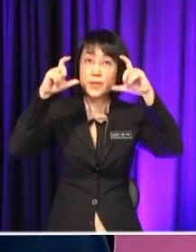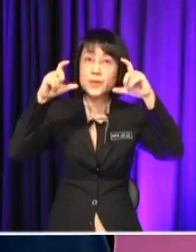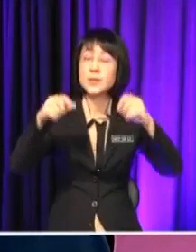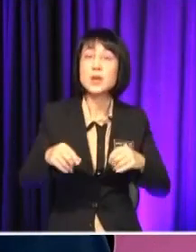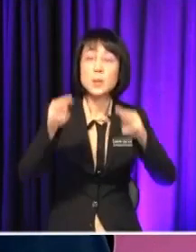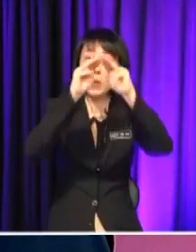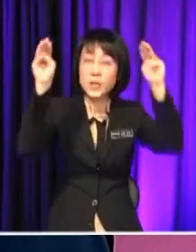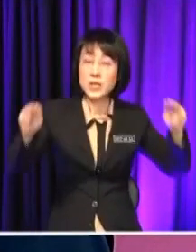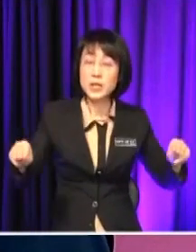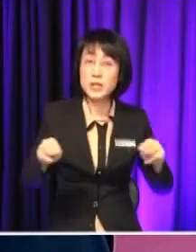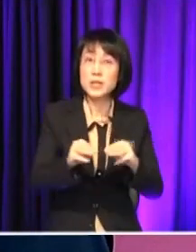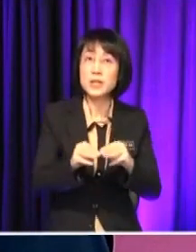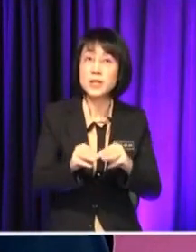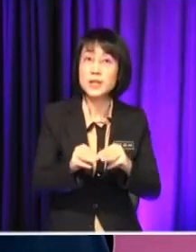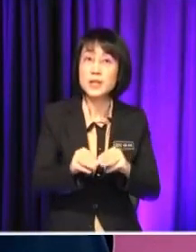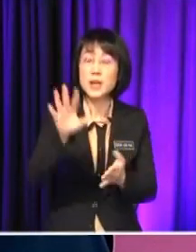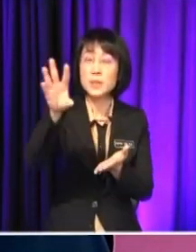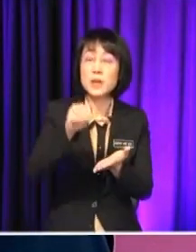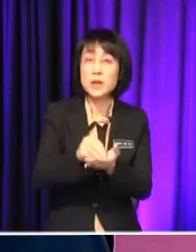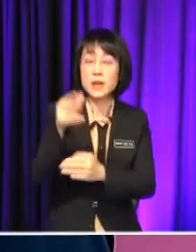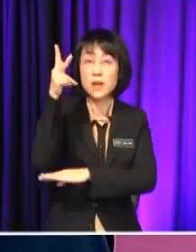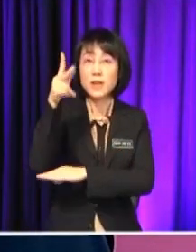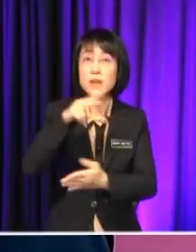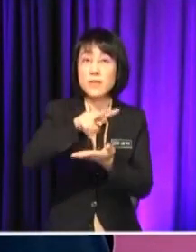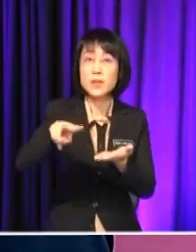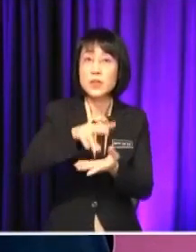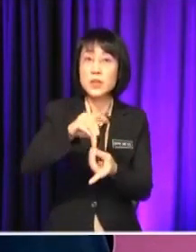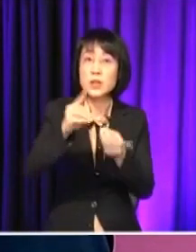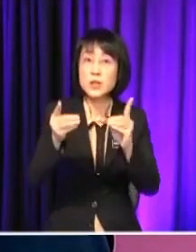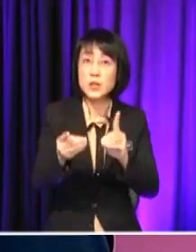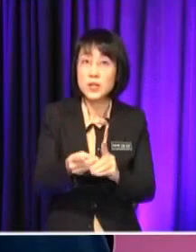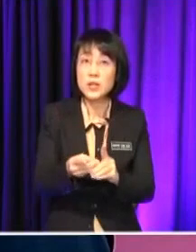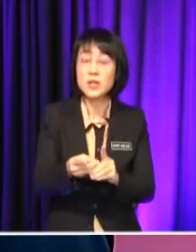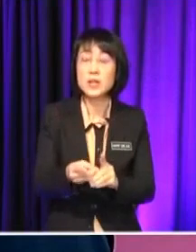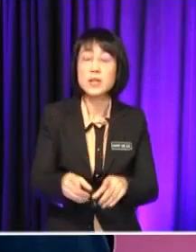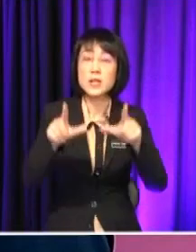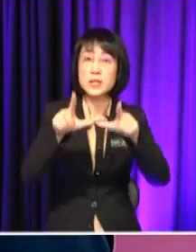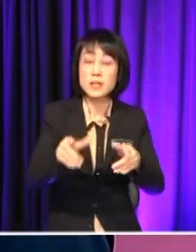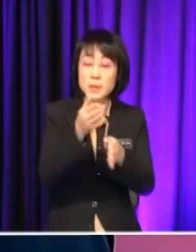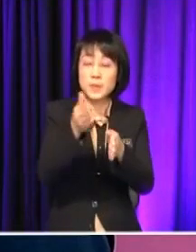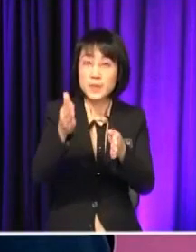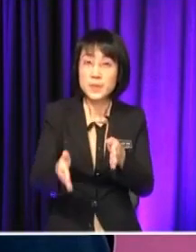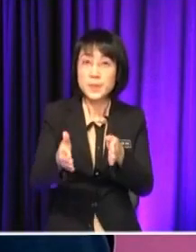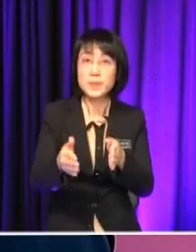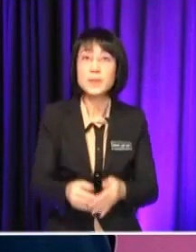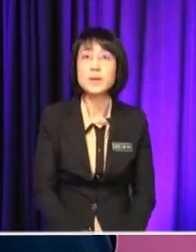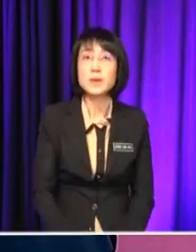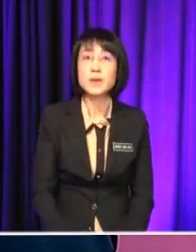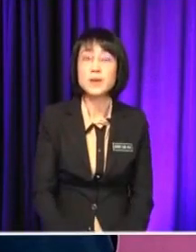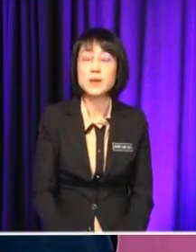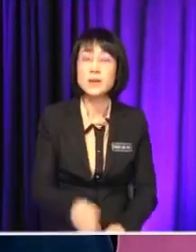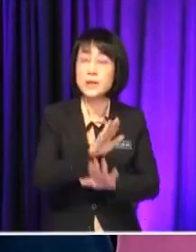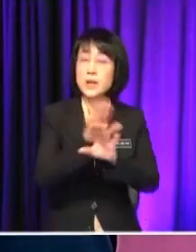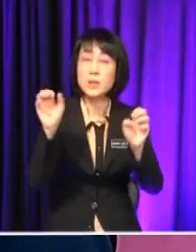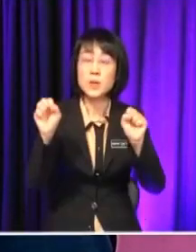monite dan juga perekam video digital perlu diletak seiringan perlu diletak bersebelahan Tak bolehlah satu letak